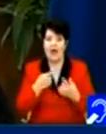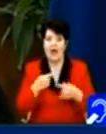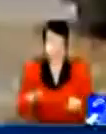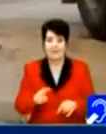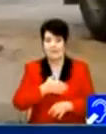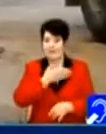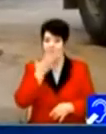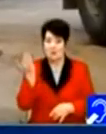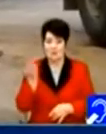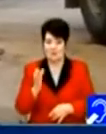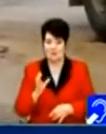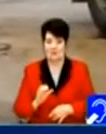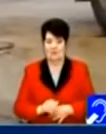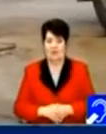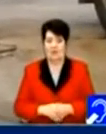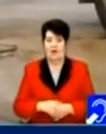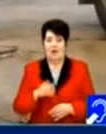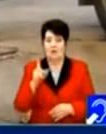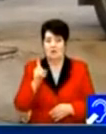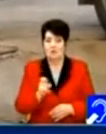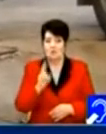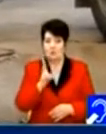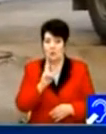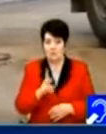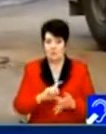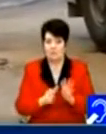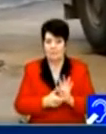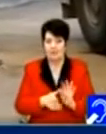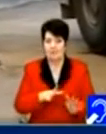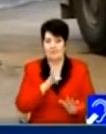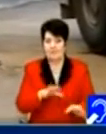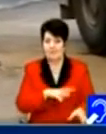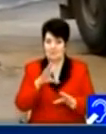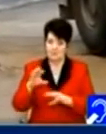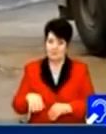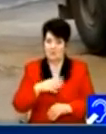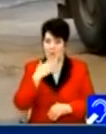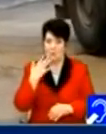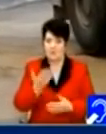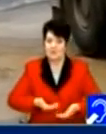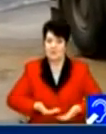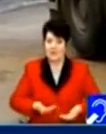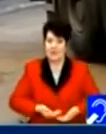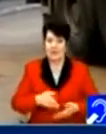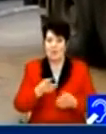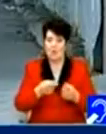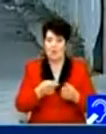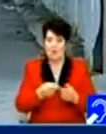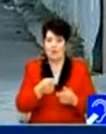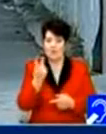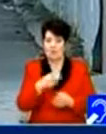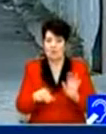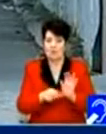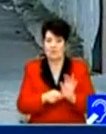nu sunt. În urma deflagrației, 120 de apartamente au fost evacuate. Mulți locatari trăiau acolo cu chirie. 26